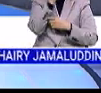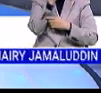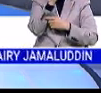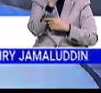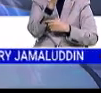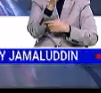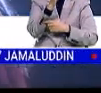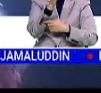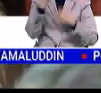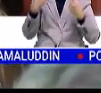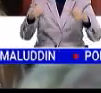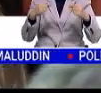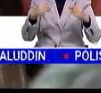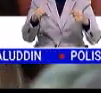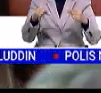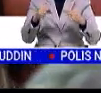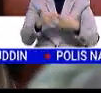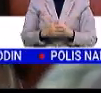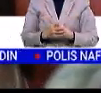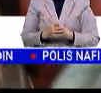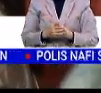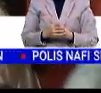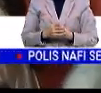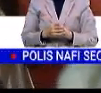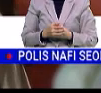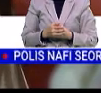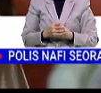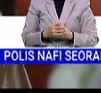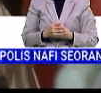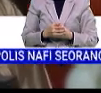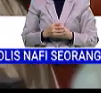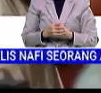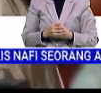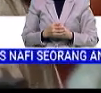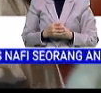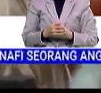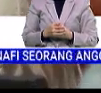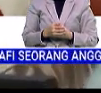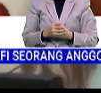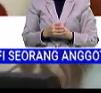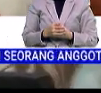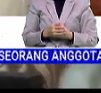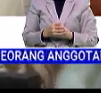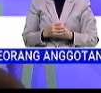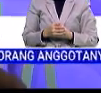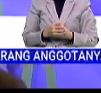berjudul Game of Charades.